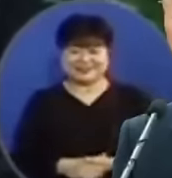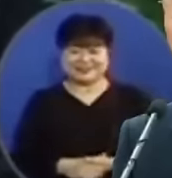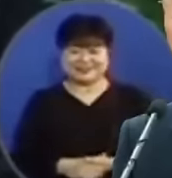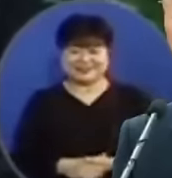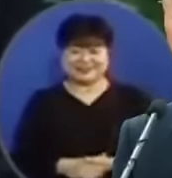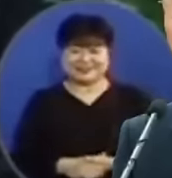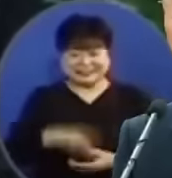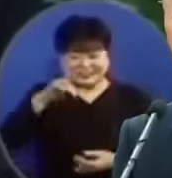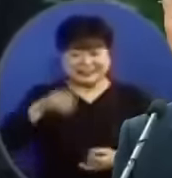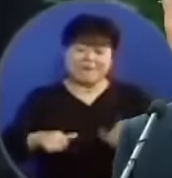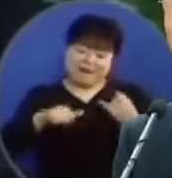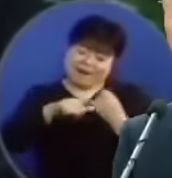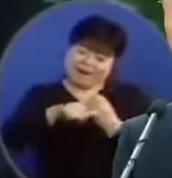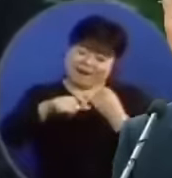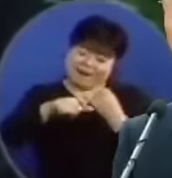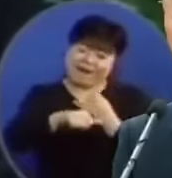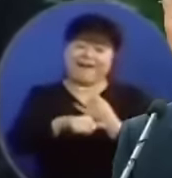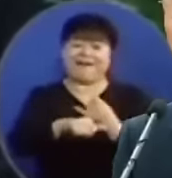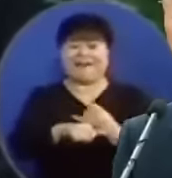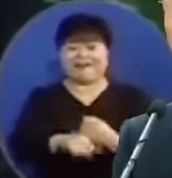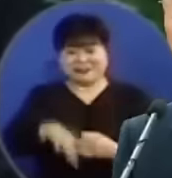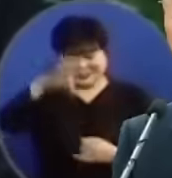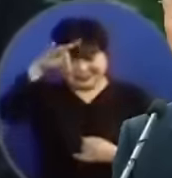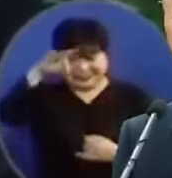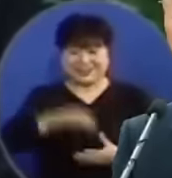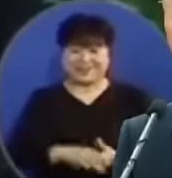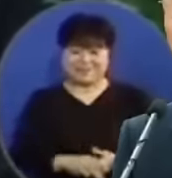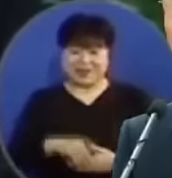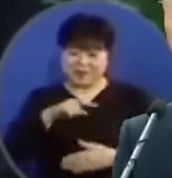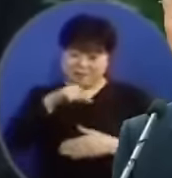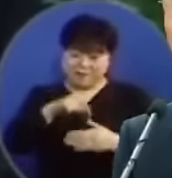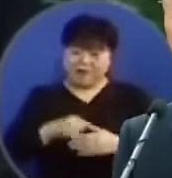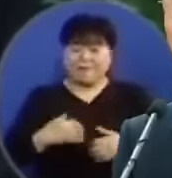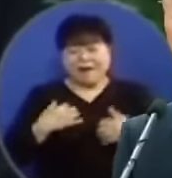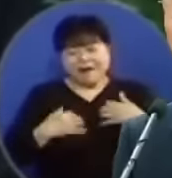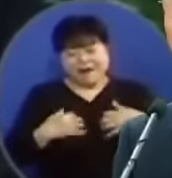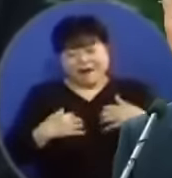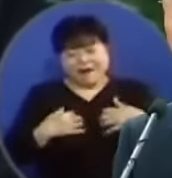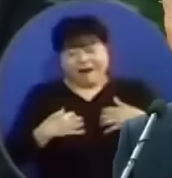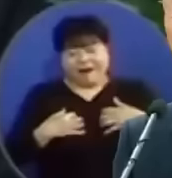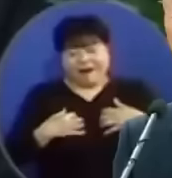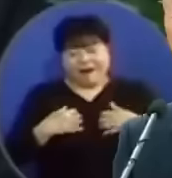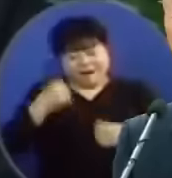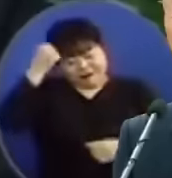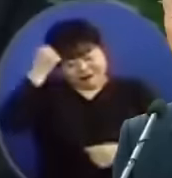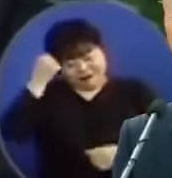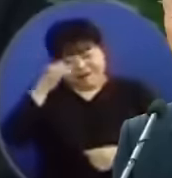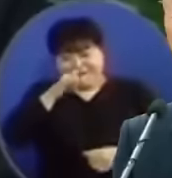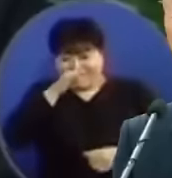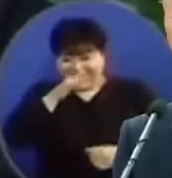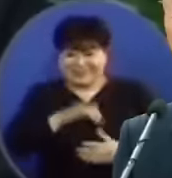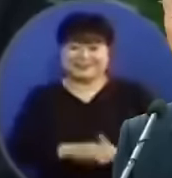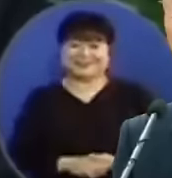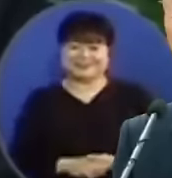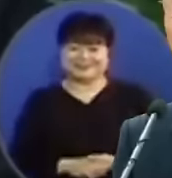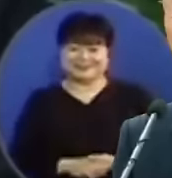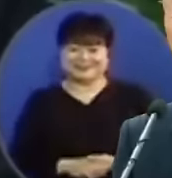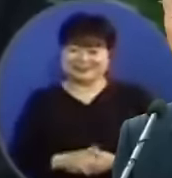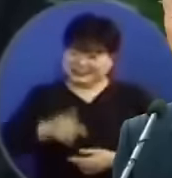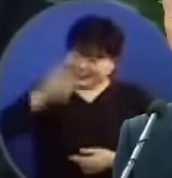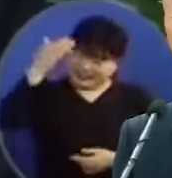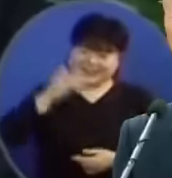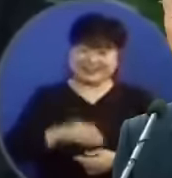첫 연애를 들어본 사람은 연애 시절에 있던 마음의 기쁨을 잊을 수가 없을 것입니다. 그때는